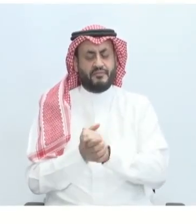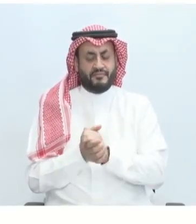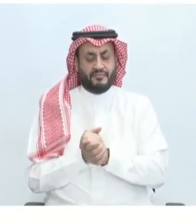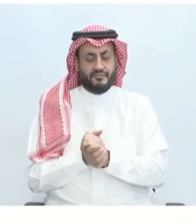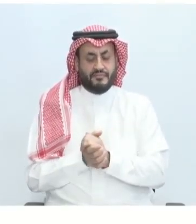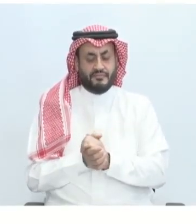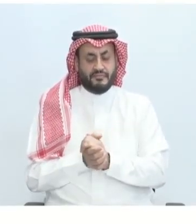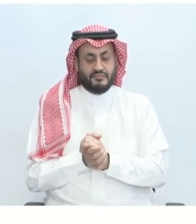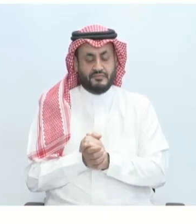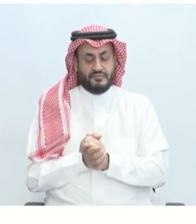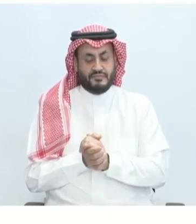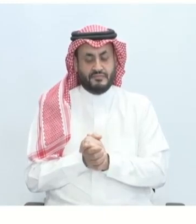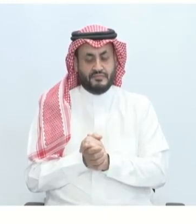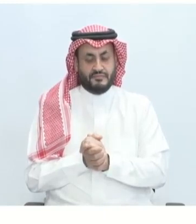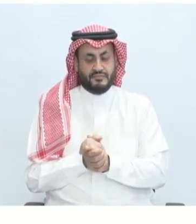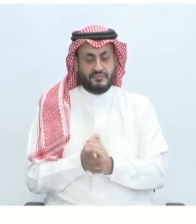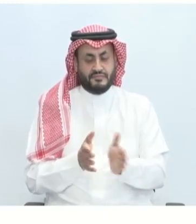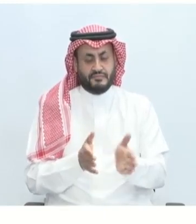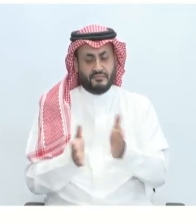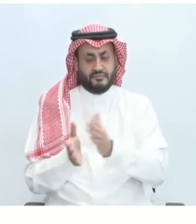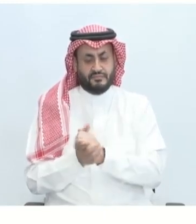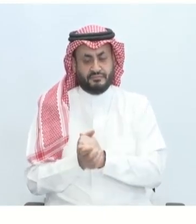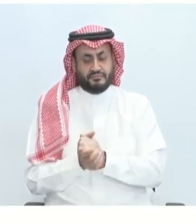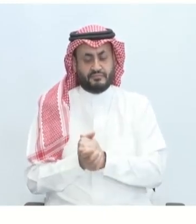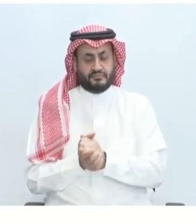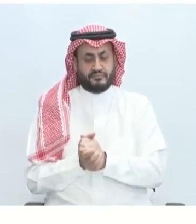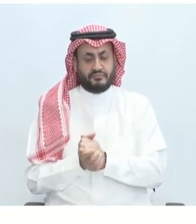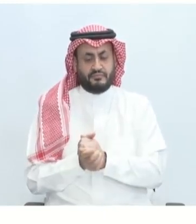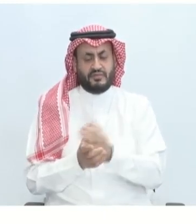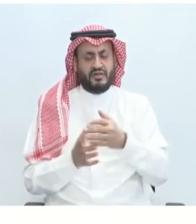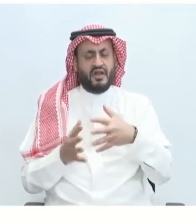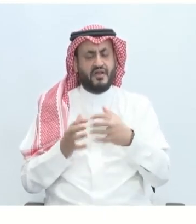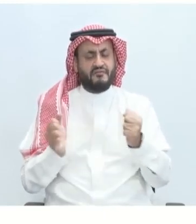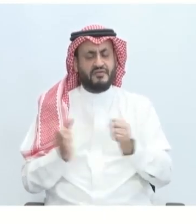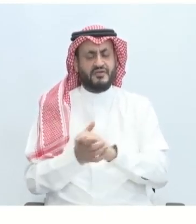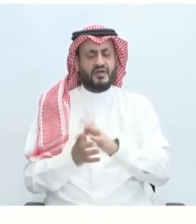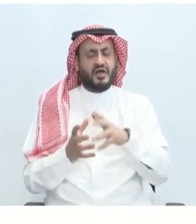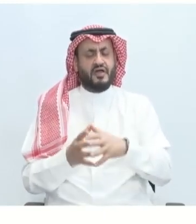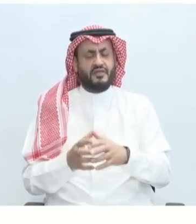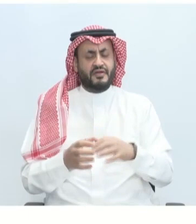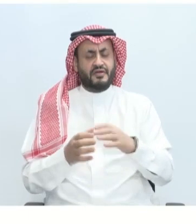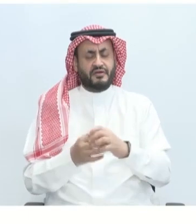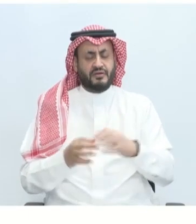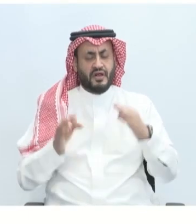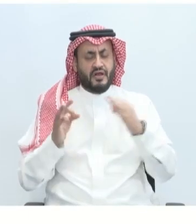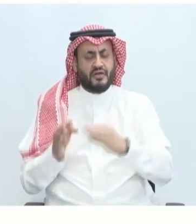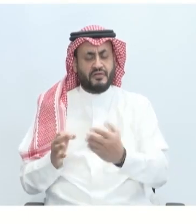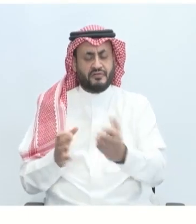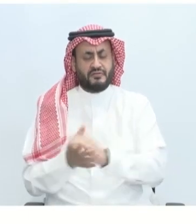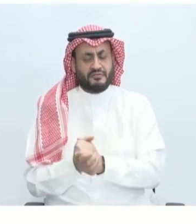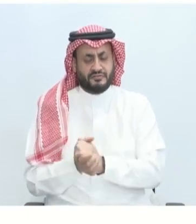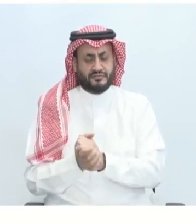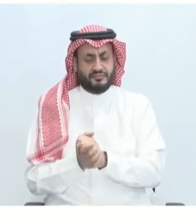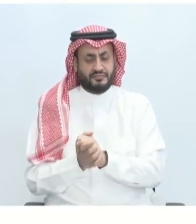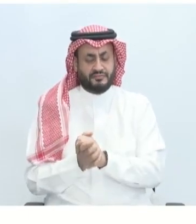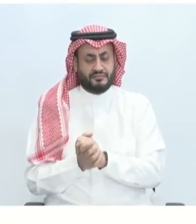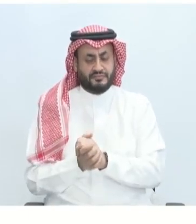هذا معنى كلمه فتنه بعد ذلك ناتي الى تفسير هذه الايات والدخول في معنى كل ايه من هذه